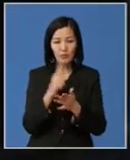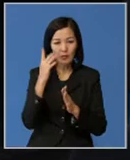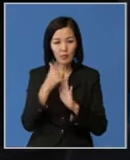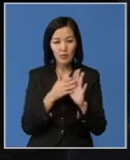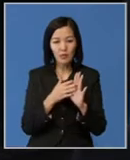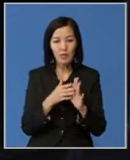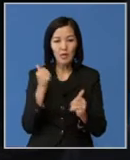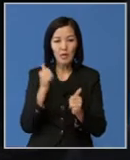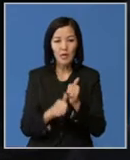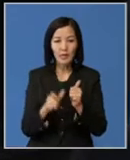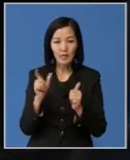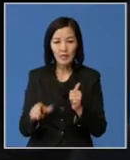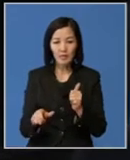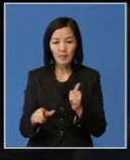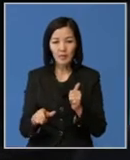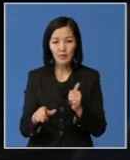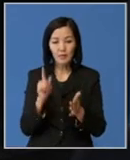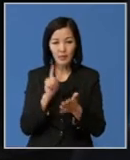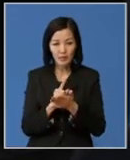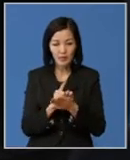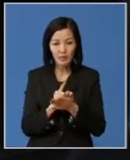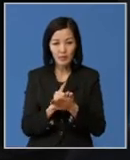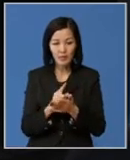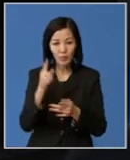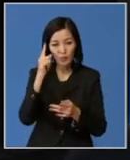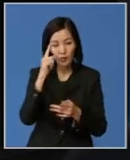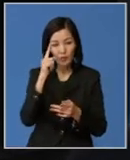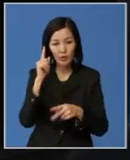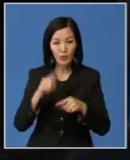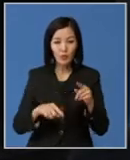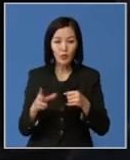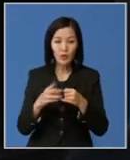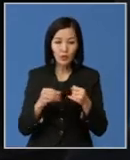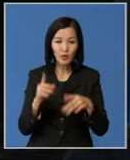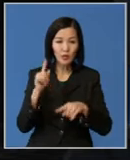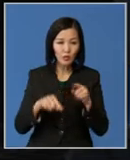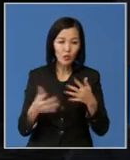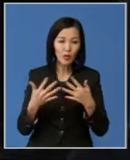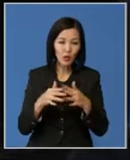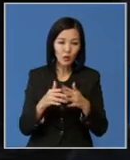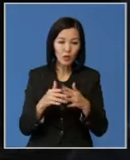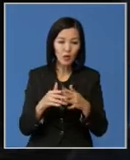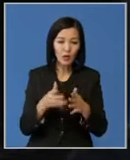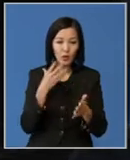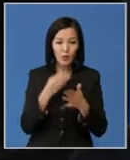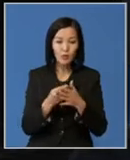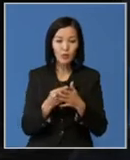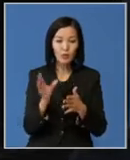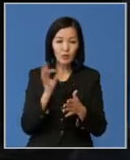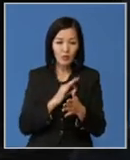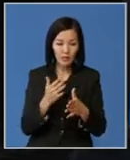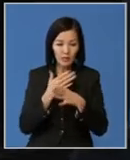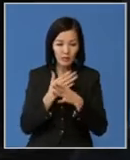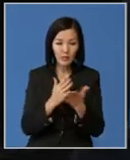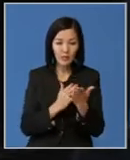Енді бұл әр азаматтың өзінің азаматтық парызы болу керек деп ойлаймын мен. Туған жерге енді осы жердің топырағынан шықтық, осы жерде қызмет